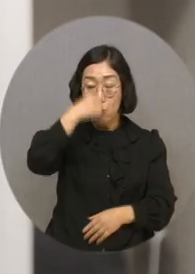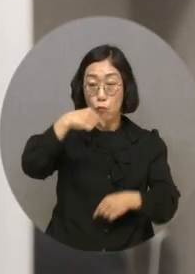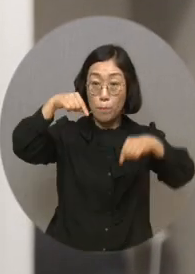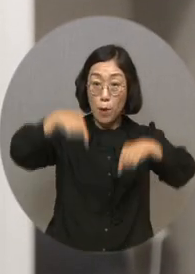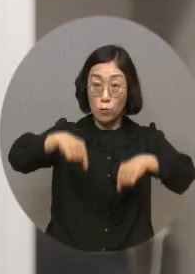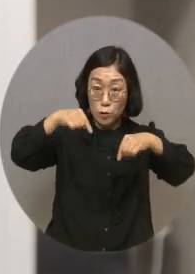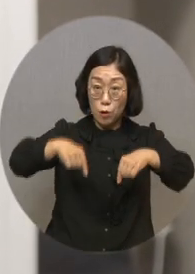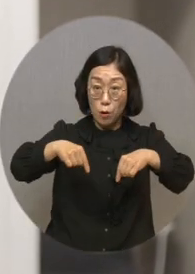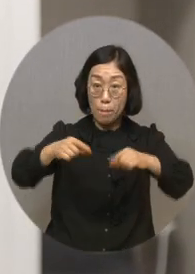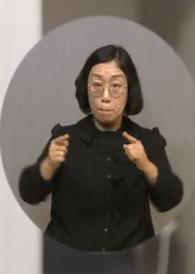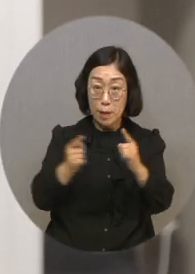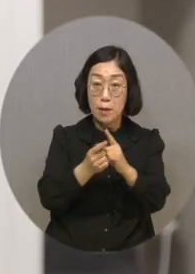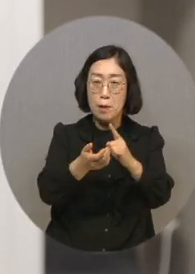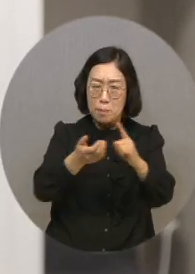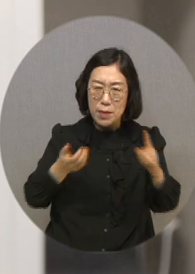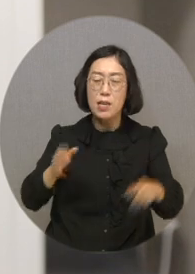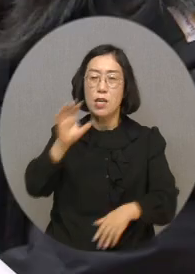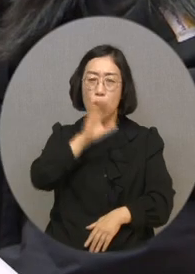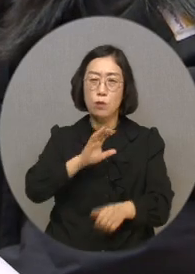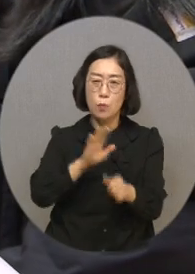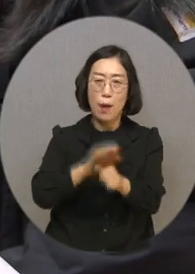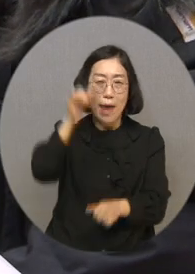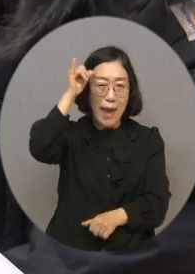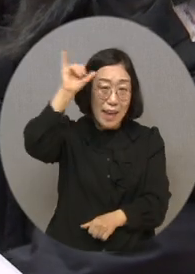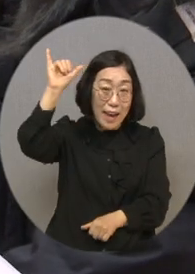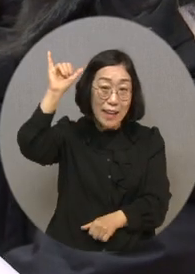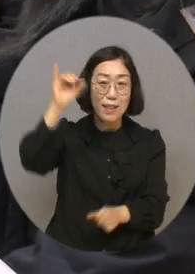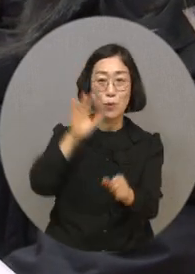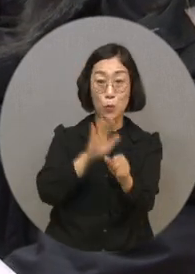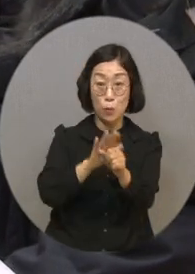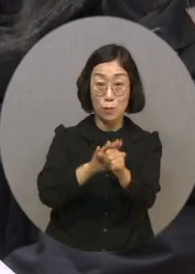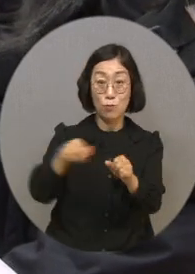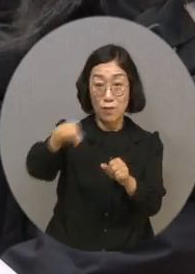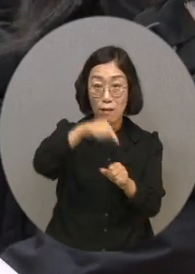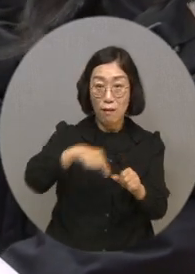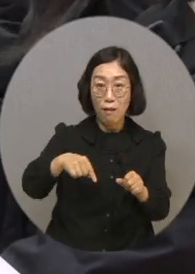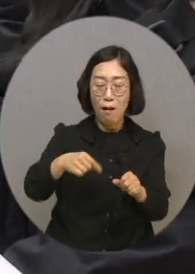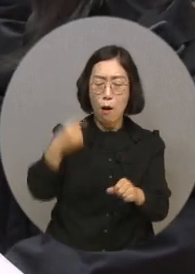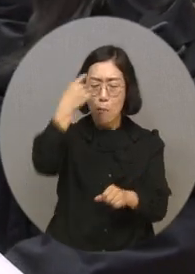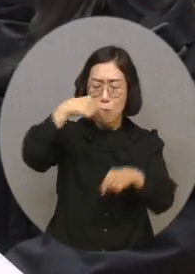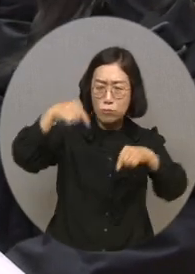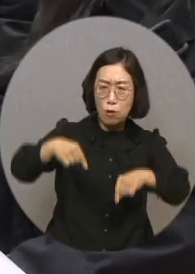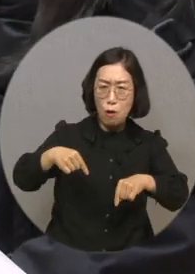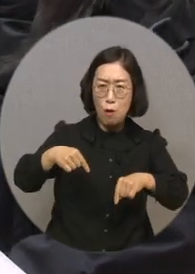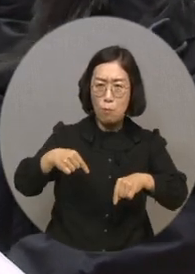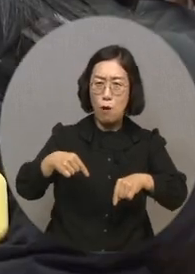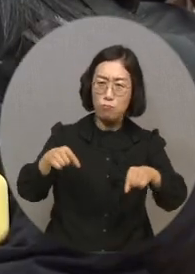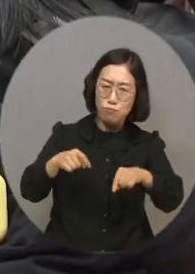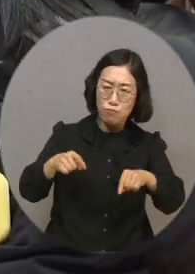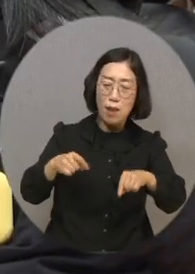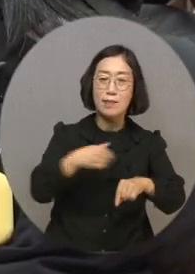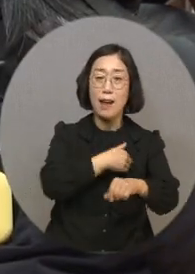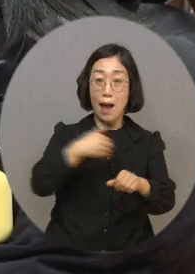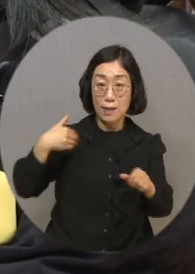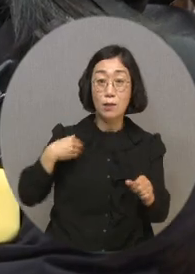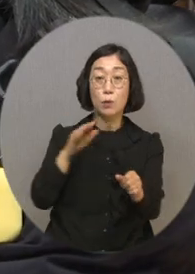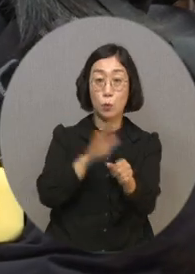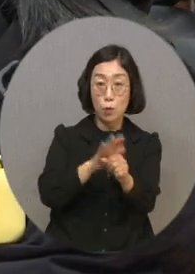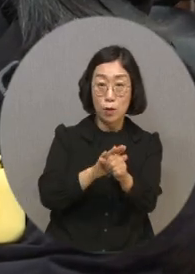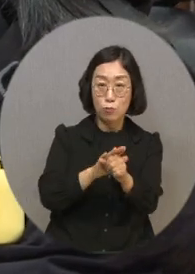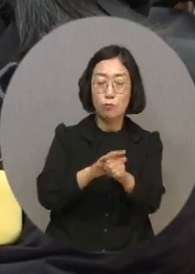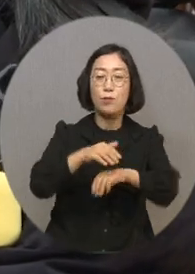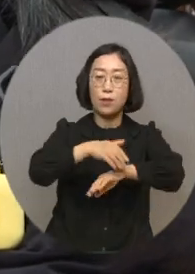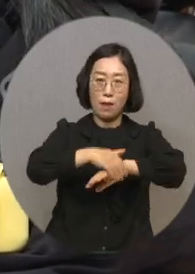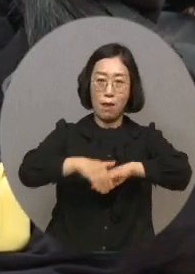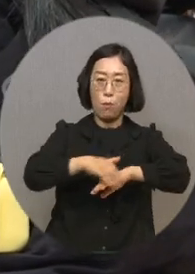위한 AI 면접도 무료로 제공해 청년 취업 준비생들이 면접에 대한 자신감을 키울 수 있도록 적극